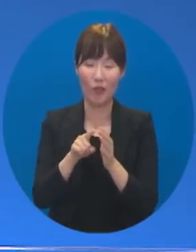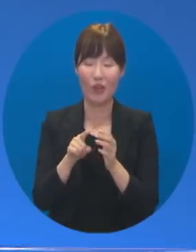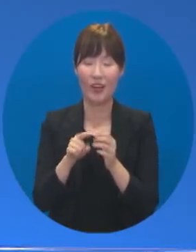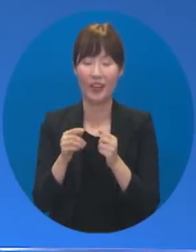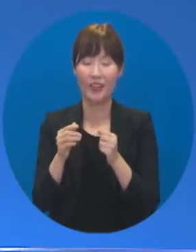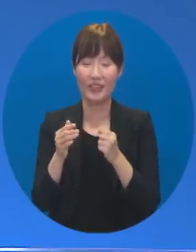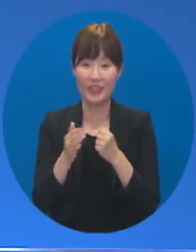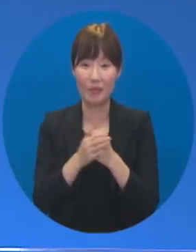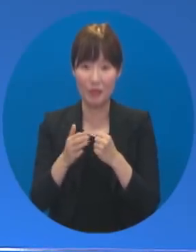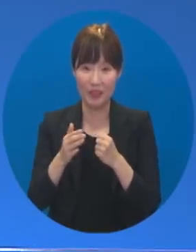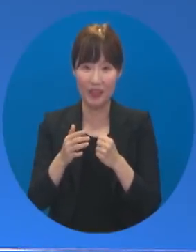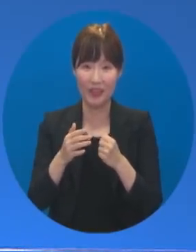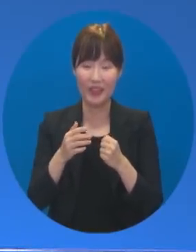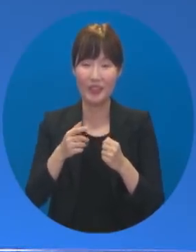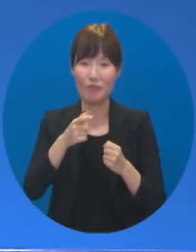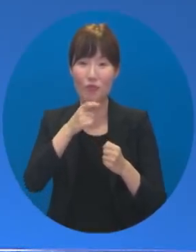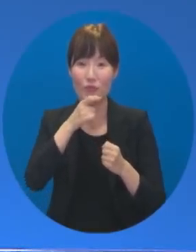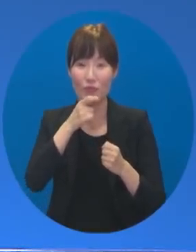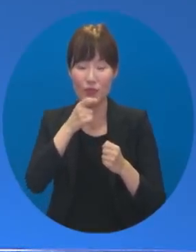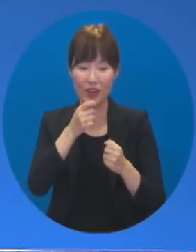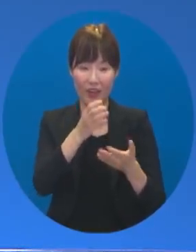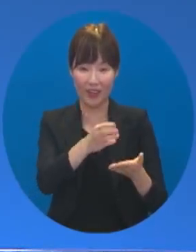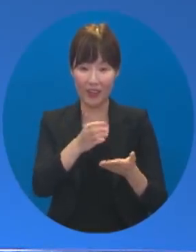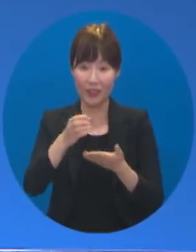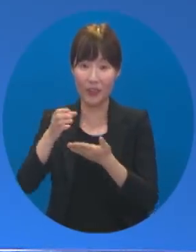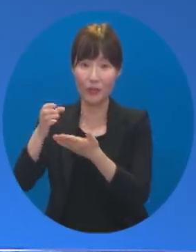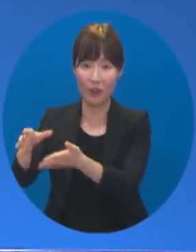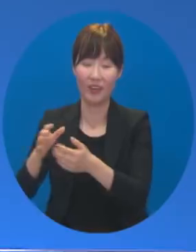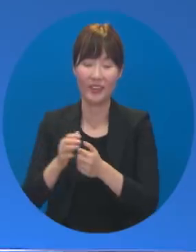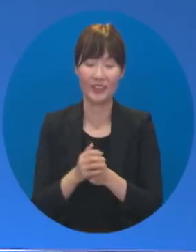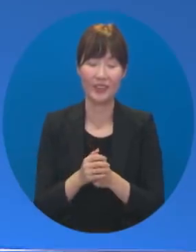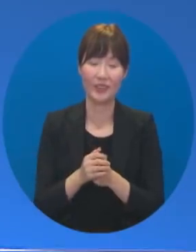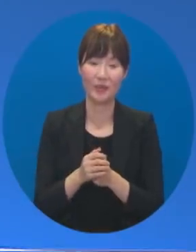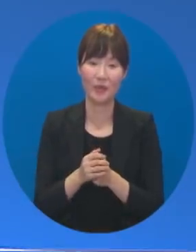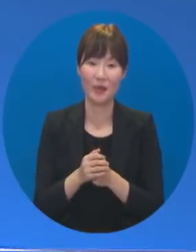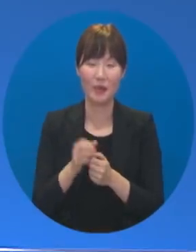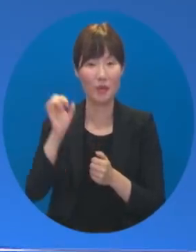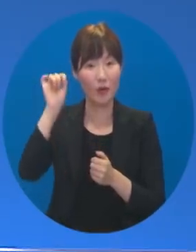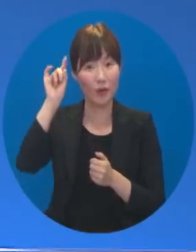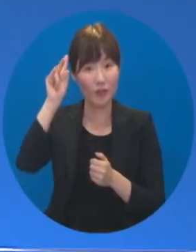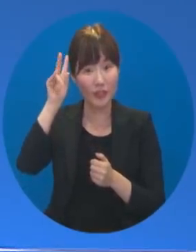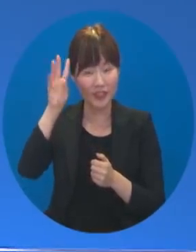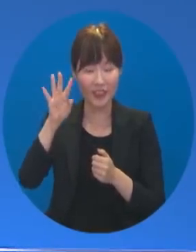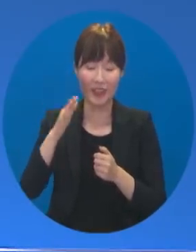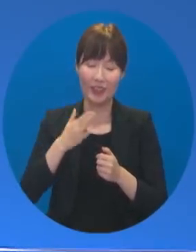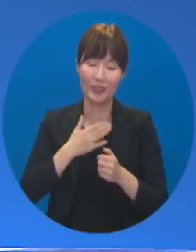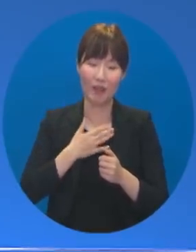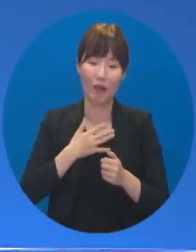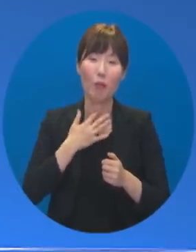이런 것이 또 아빠의 기쁨이구나. 그래서 며칠을 그렇게 했어요. 내가 목마르다.